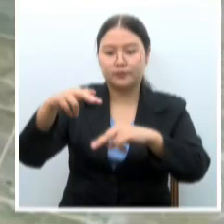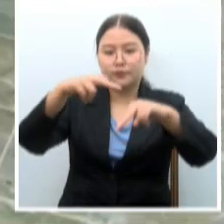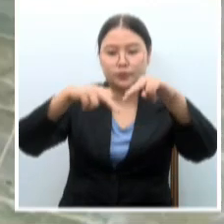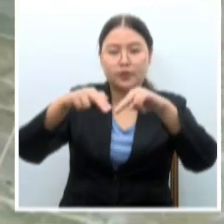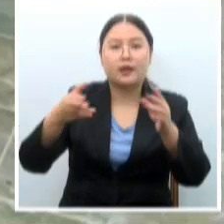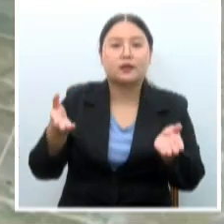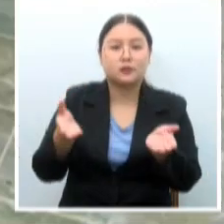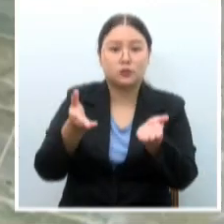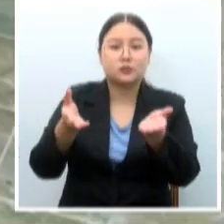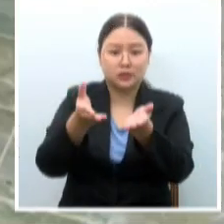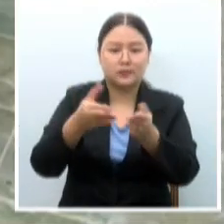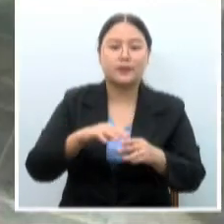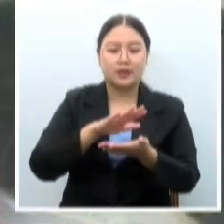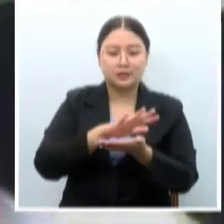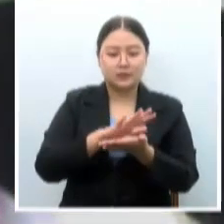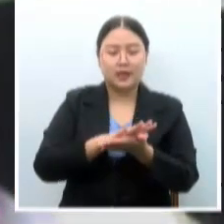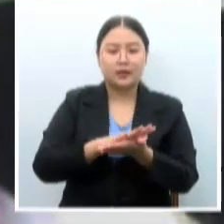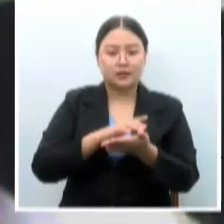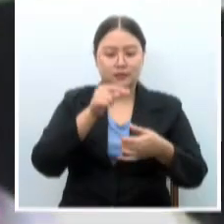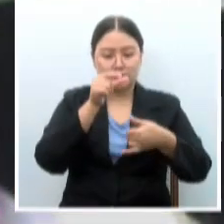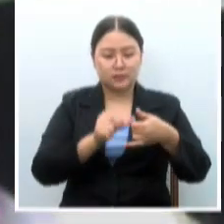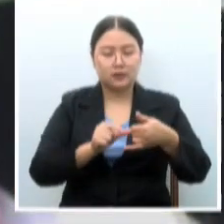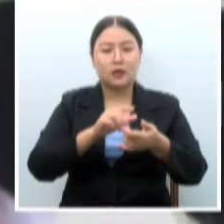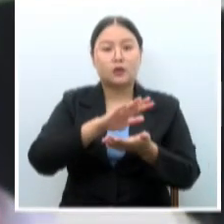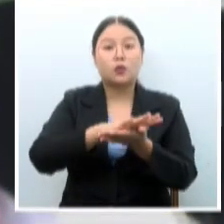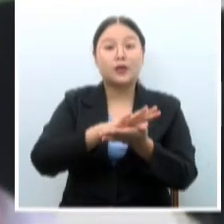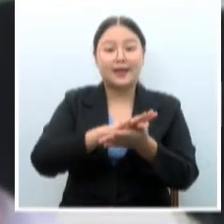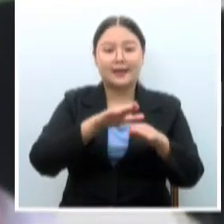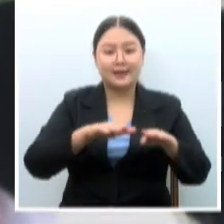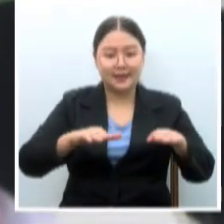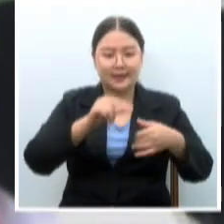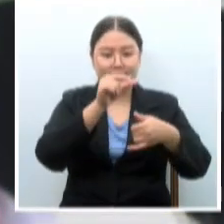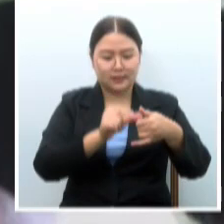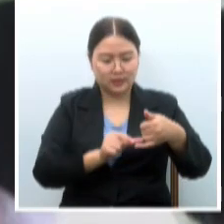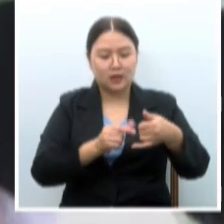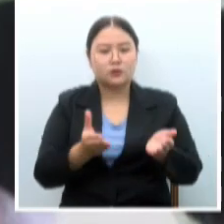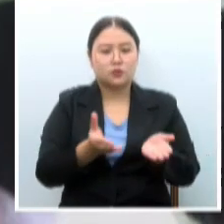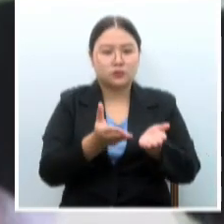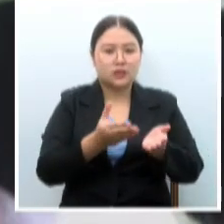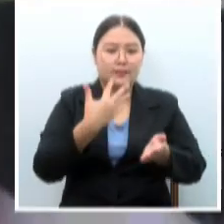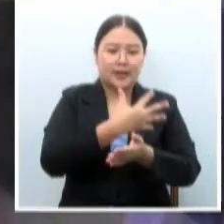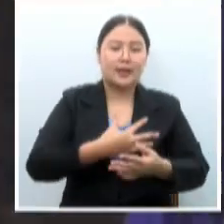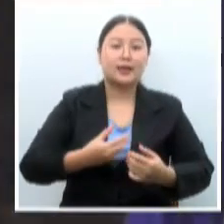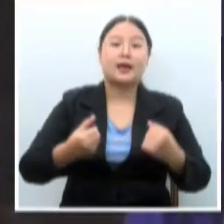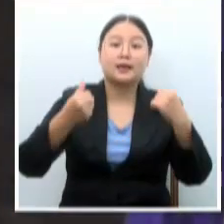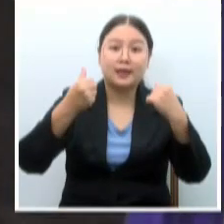ชนในโรงเรียนมีสุขภาวะที่ดีมีพฤติกรรมสุขภาพที่เหมาะสมและเป็นการวางรากฐ